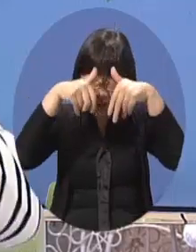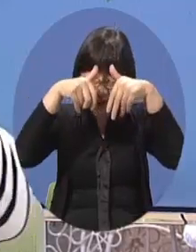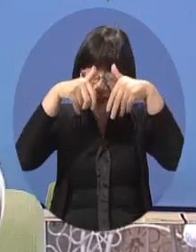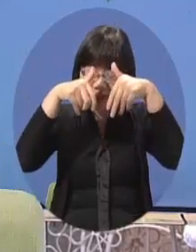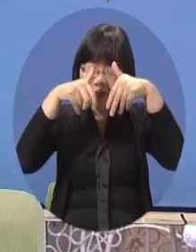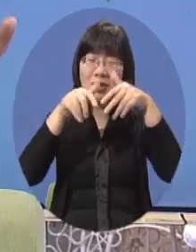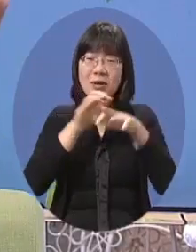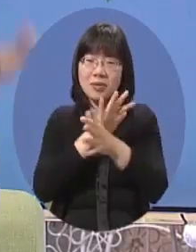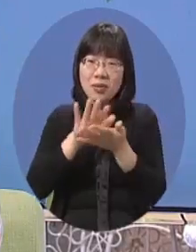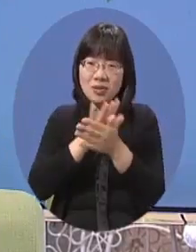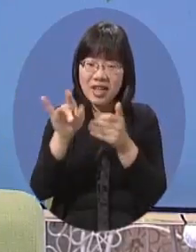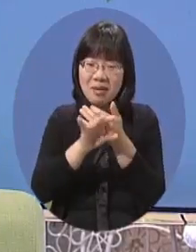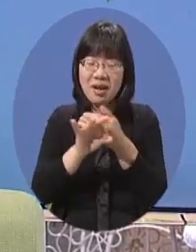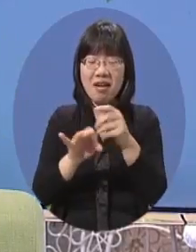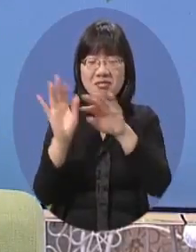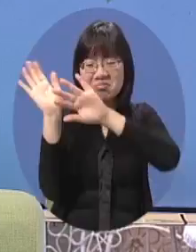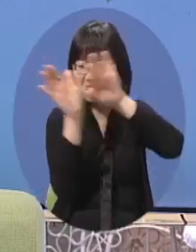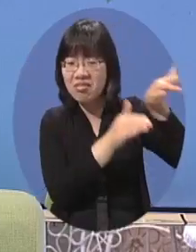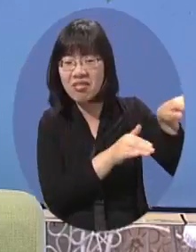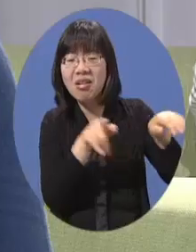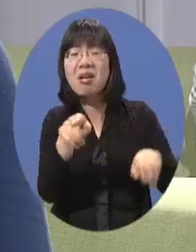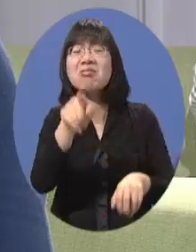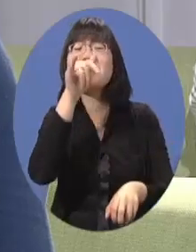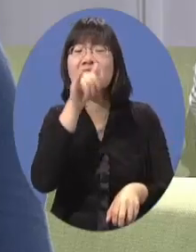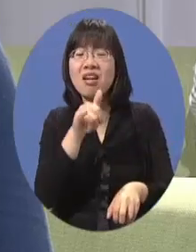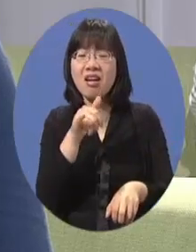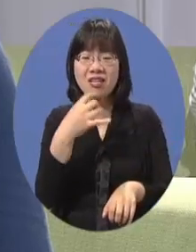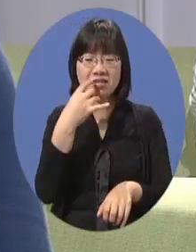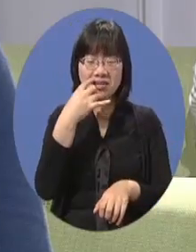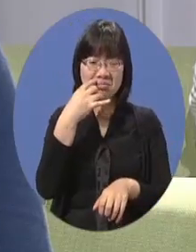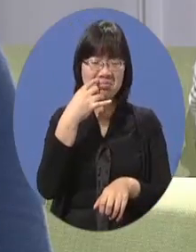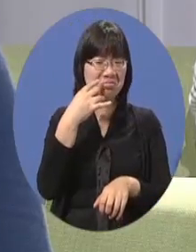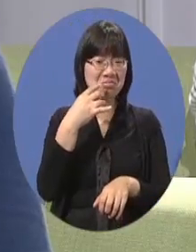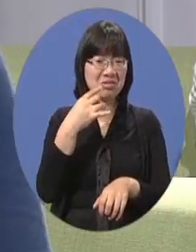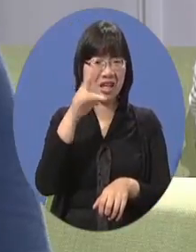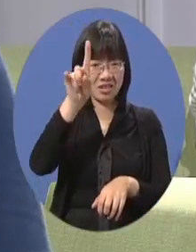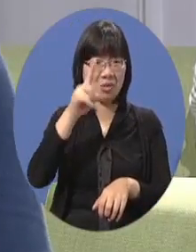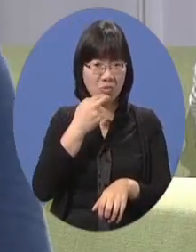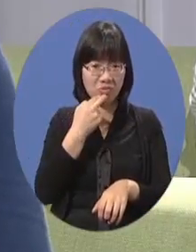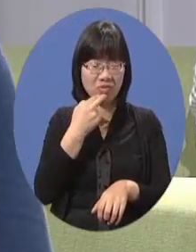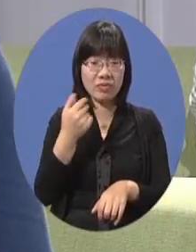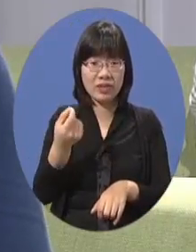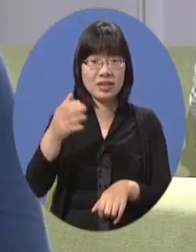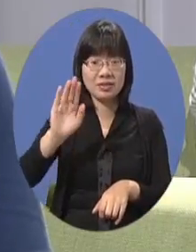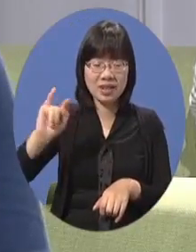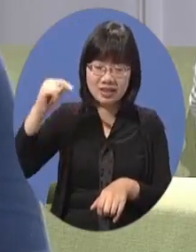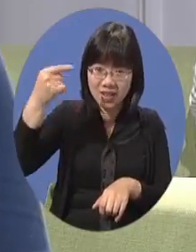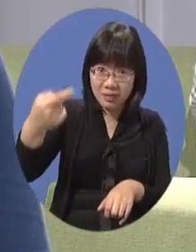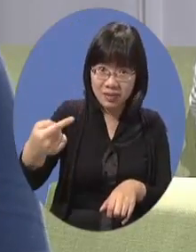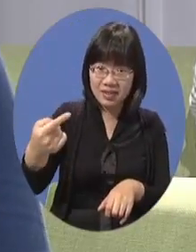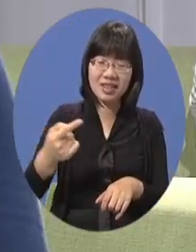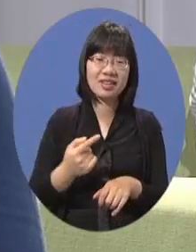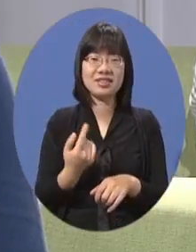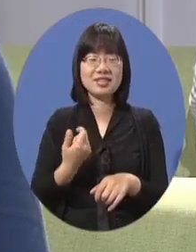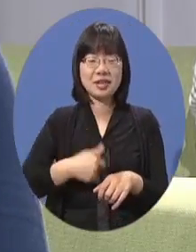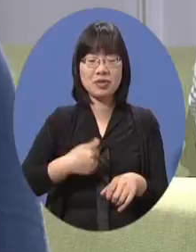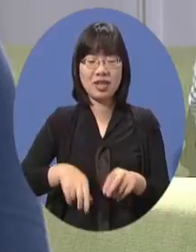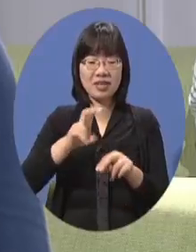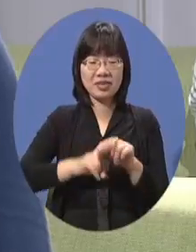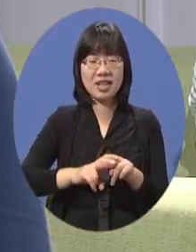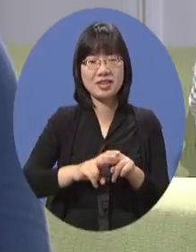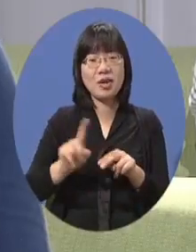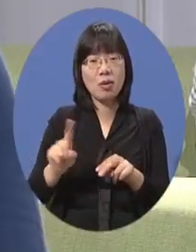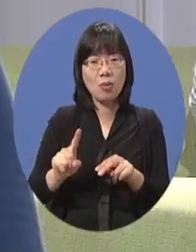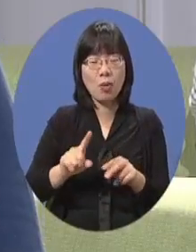때는 그 다음 스텝의 놀이를 해줘야 되는 거예요. 그럼요. 이제 그 다음부터는 앉아가지고 아이하고 뭐 음식 만드는 소꿉장난 놀이도 하고